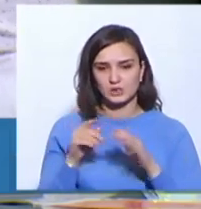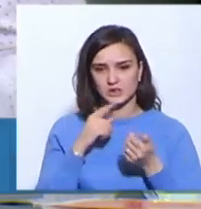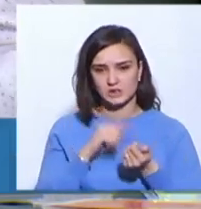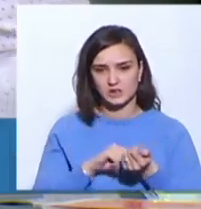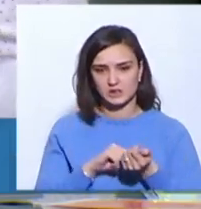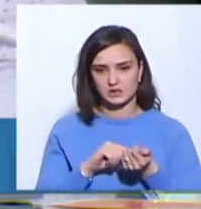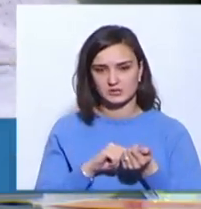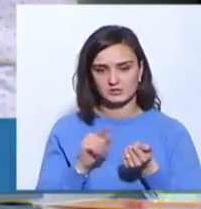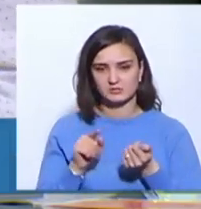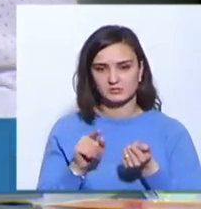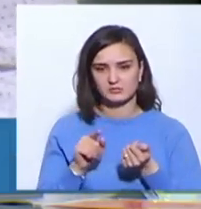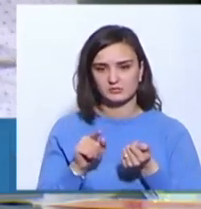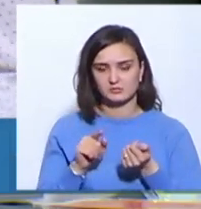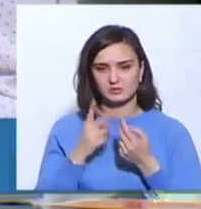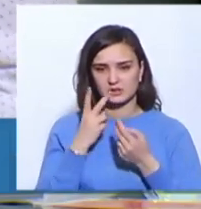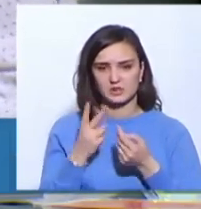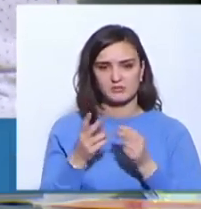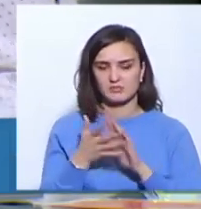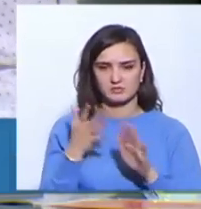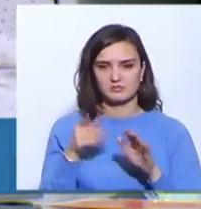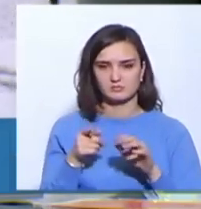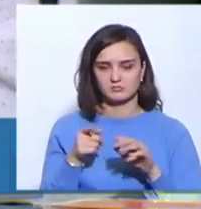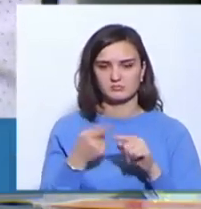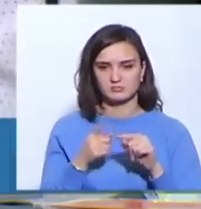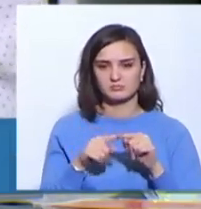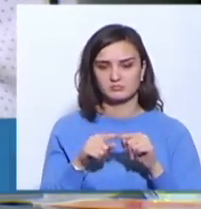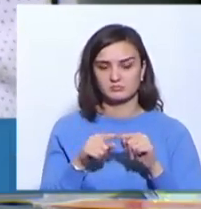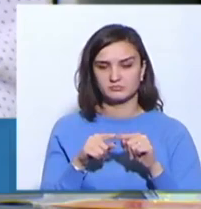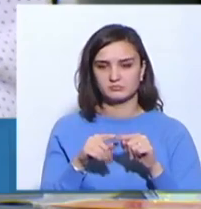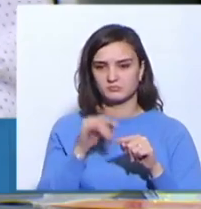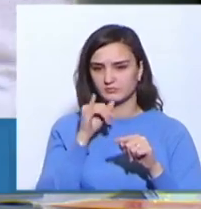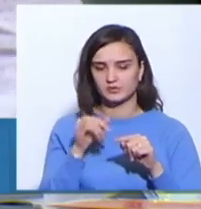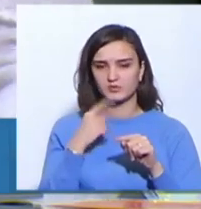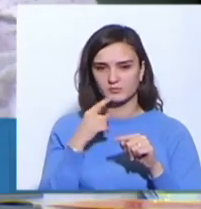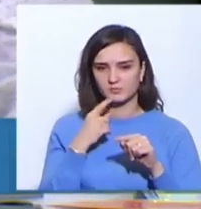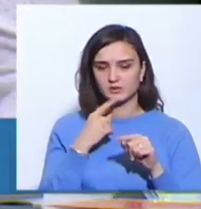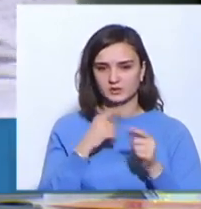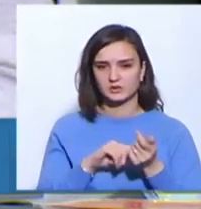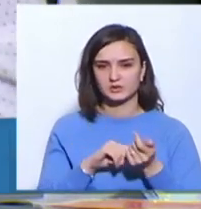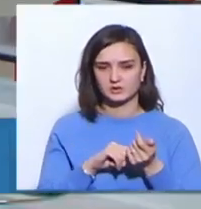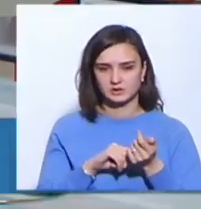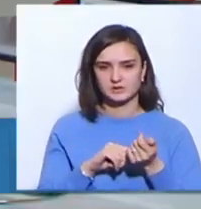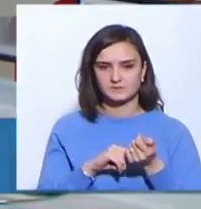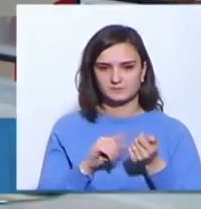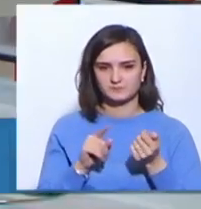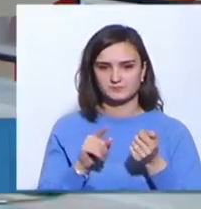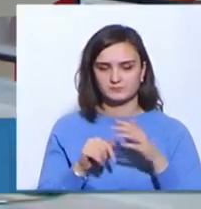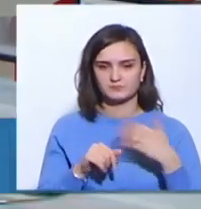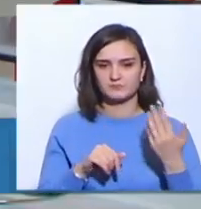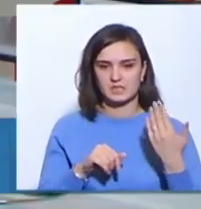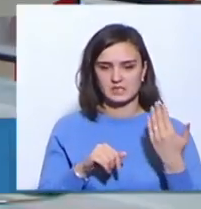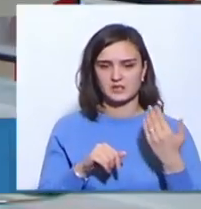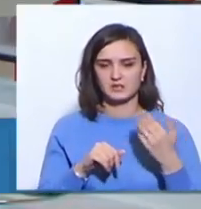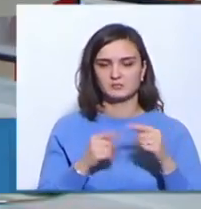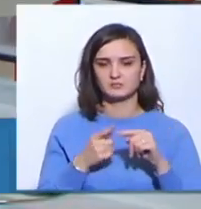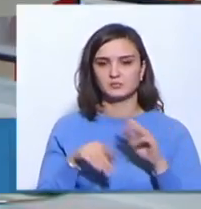სისხლის ხილვად დანაკარგს ვერ ამბობს. სისხლნაკლებობა და თქვათ მარცხენა მხარეს?